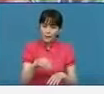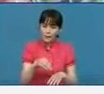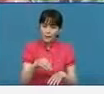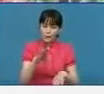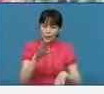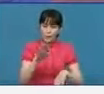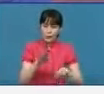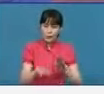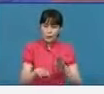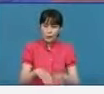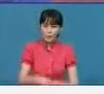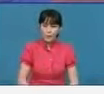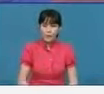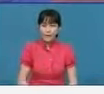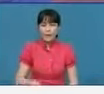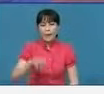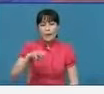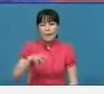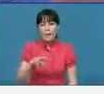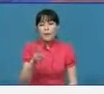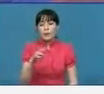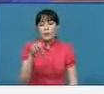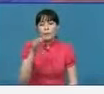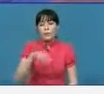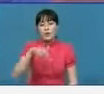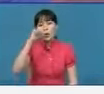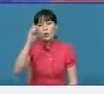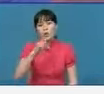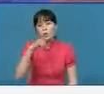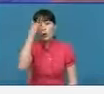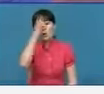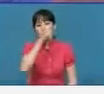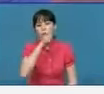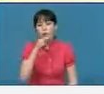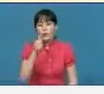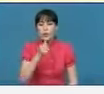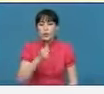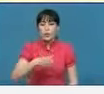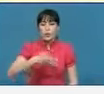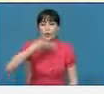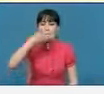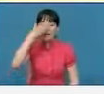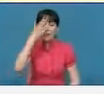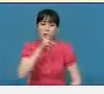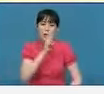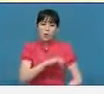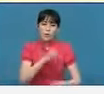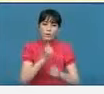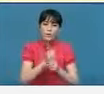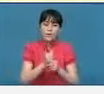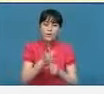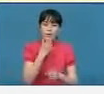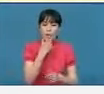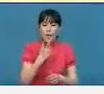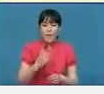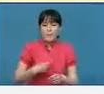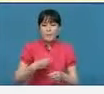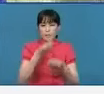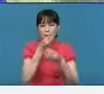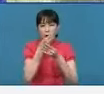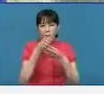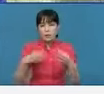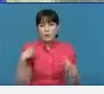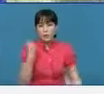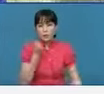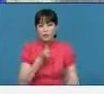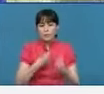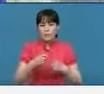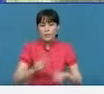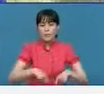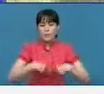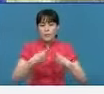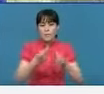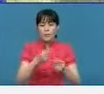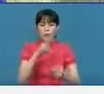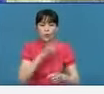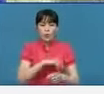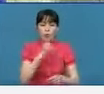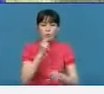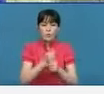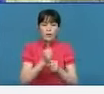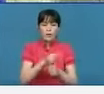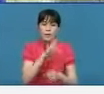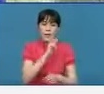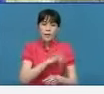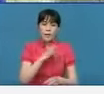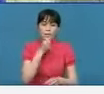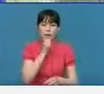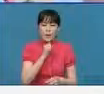жасап жатыр. Ал Мамыт Дәуренбекұлы соғыс жылдары жазда еңбек етіп, кеңес армиясын азық түлік және киіммен қамтамасыз ету үшін дер төккен. Еңбек